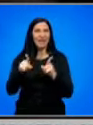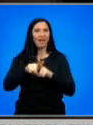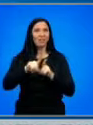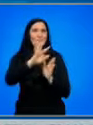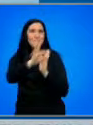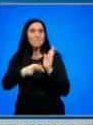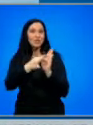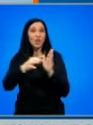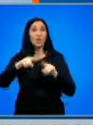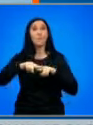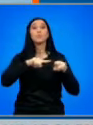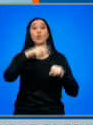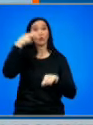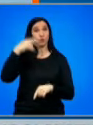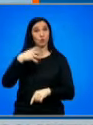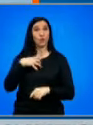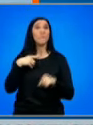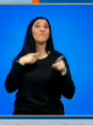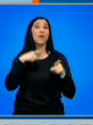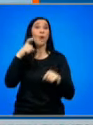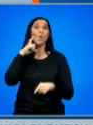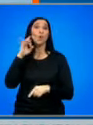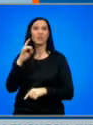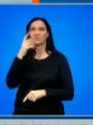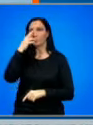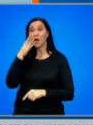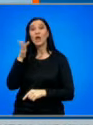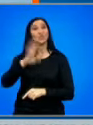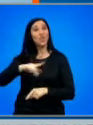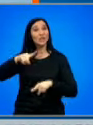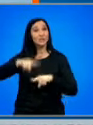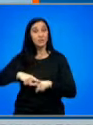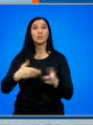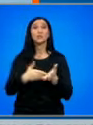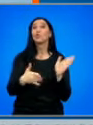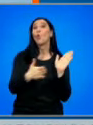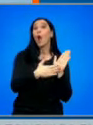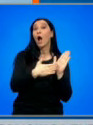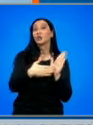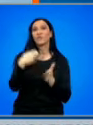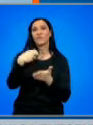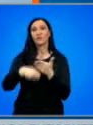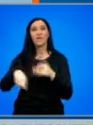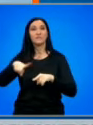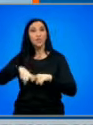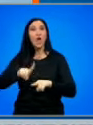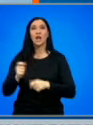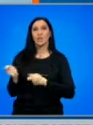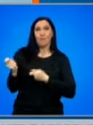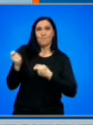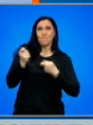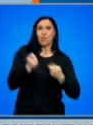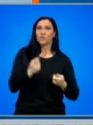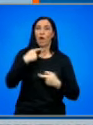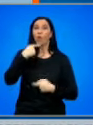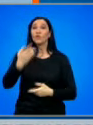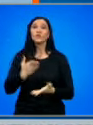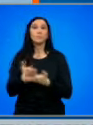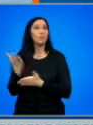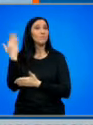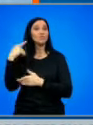самата прокуратура. От ГЕРБ обвиниха Бойко Рашков в лъжа. Ще го съдят, за да докаже твърденията си в съда или да понесе отговорност. Според